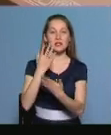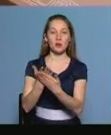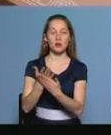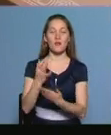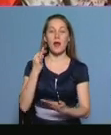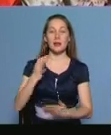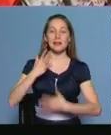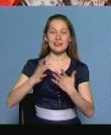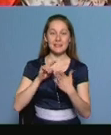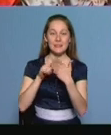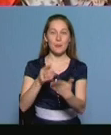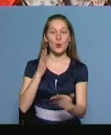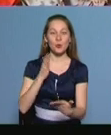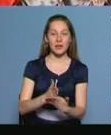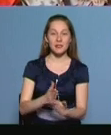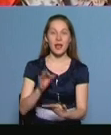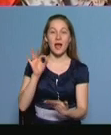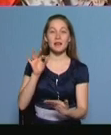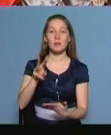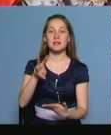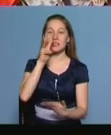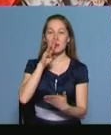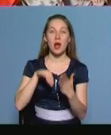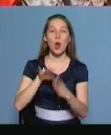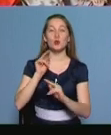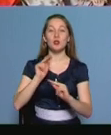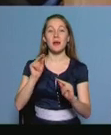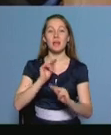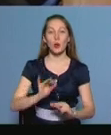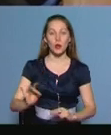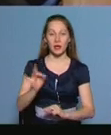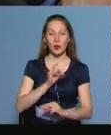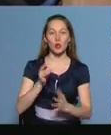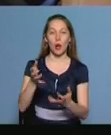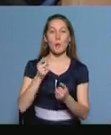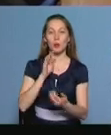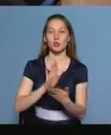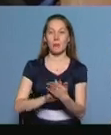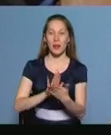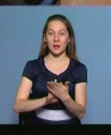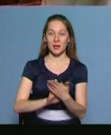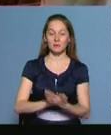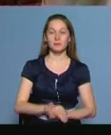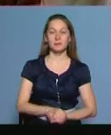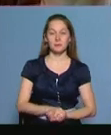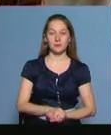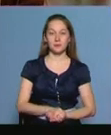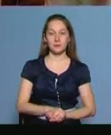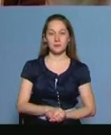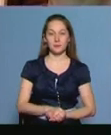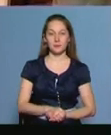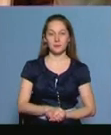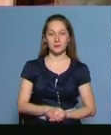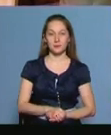дополнительный стимул есть. К октябрьской зарплате лучшие педагоги региона получат денежные премии. Елена Обуховская, Александр